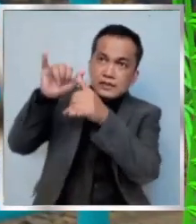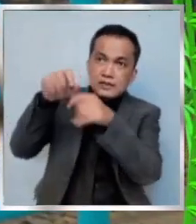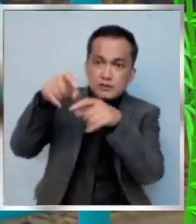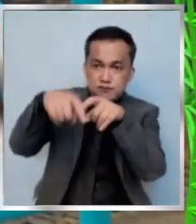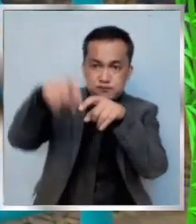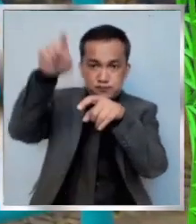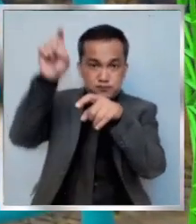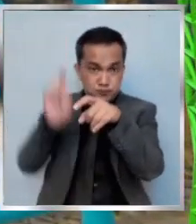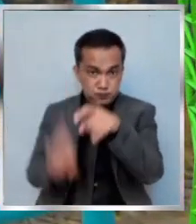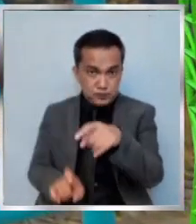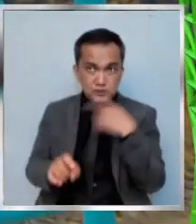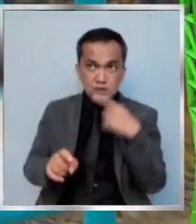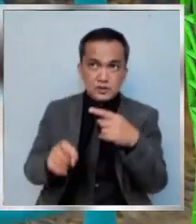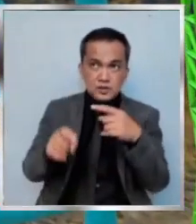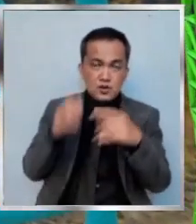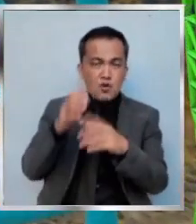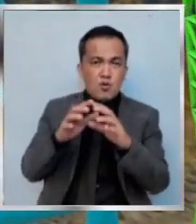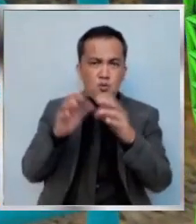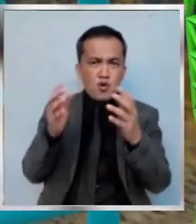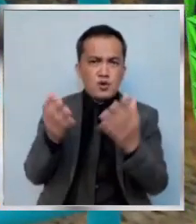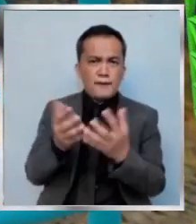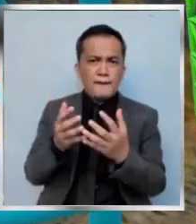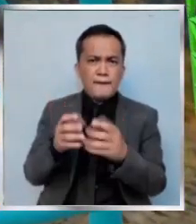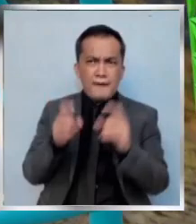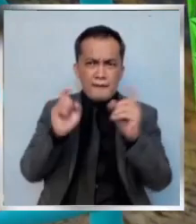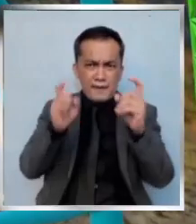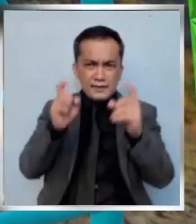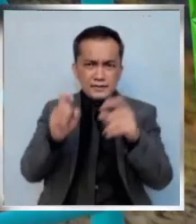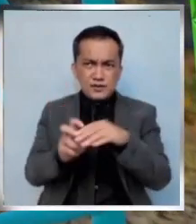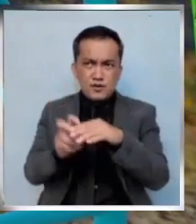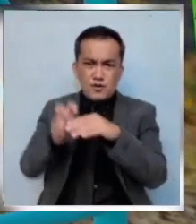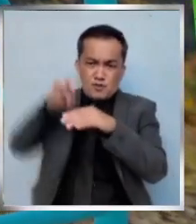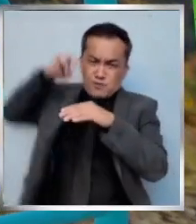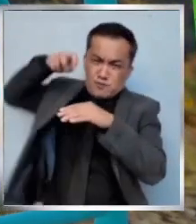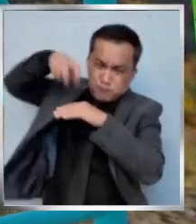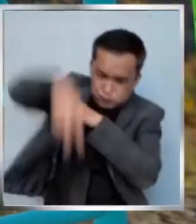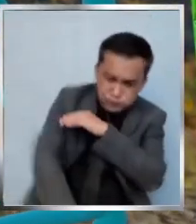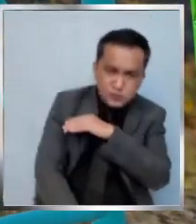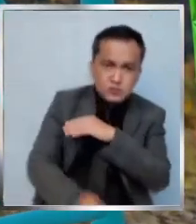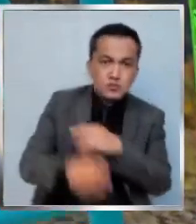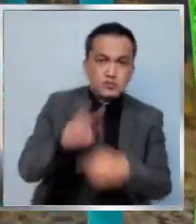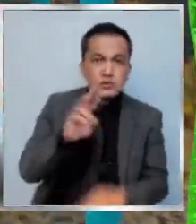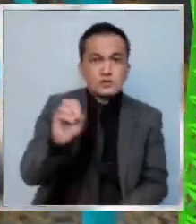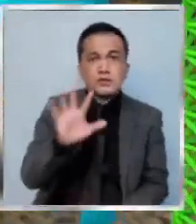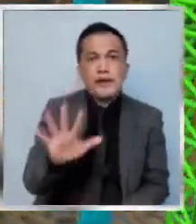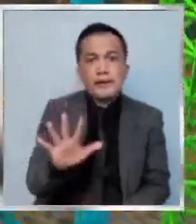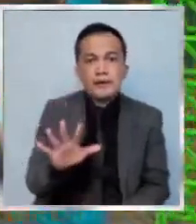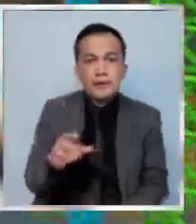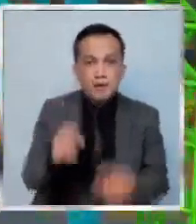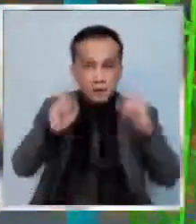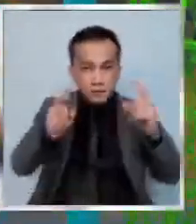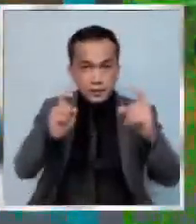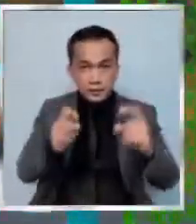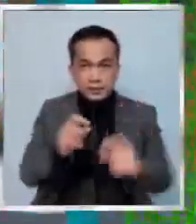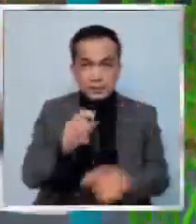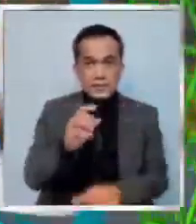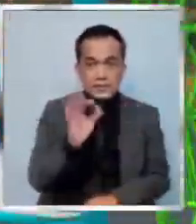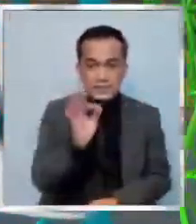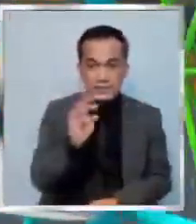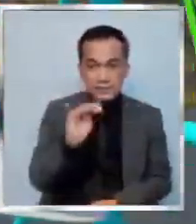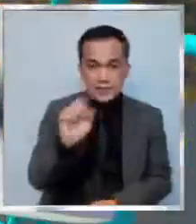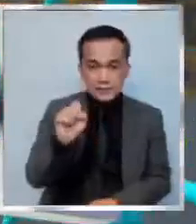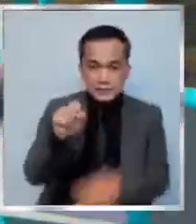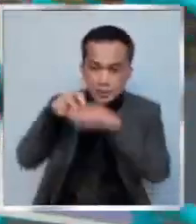siya namang tinuturing na world's fastest and tallest roller coaster noong 2005. Sa bilis nitong 90 miles per hour mula tuktok